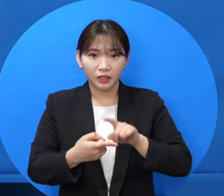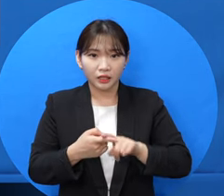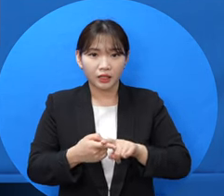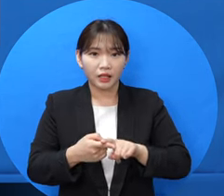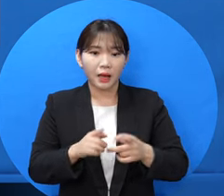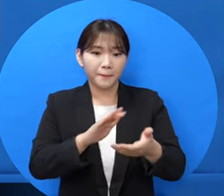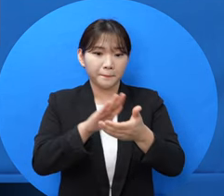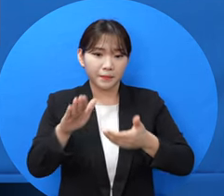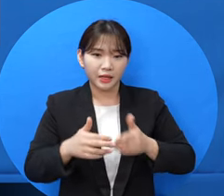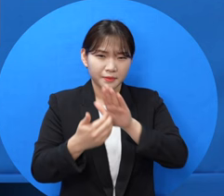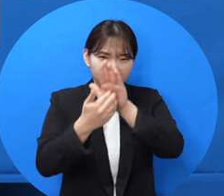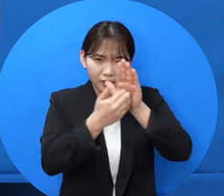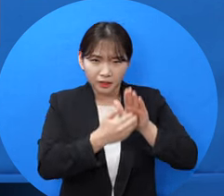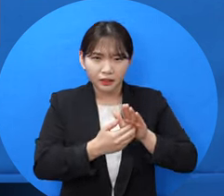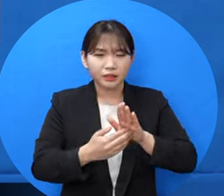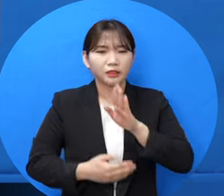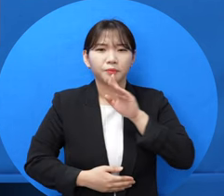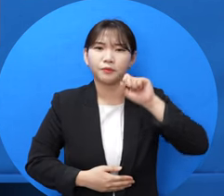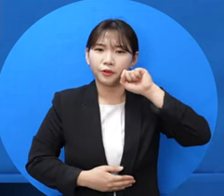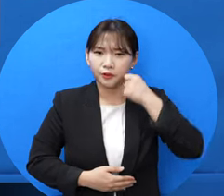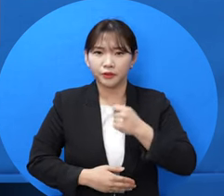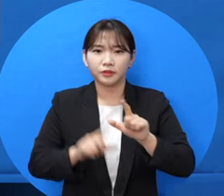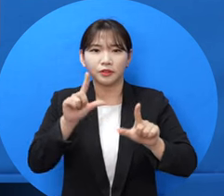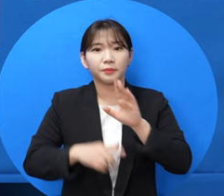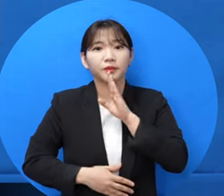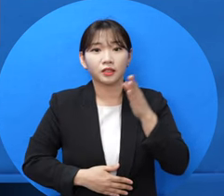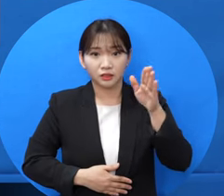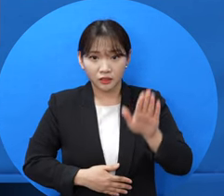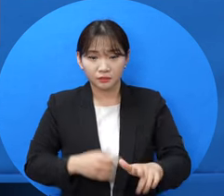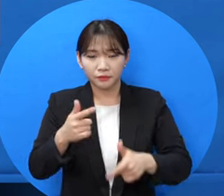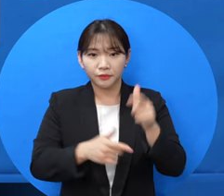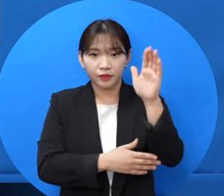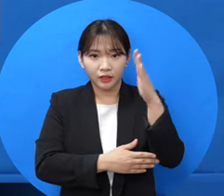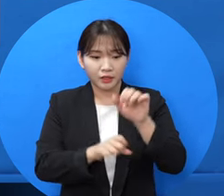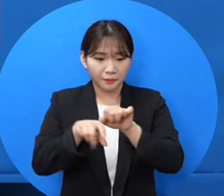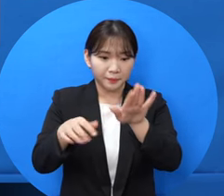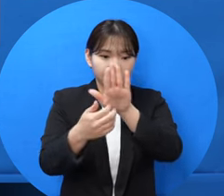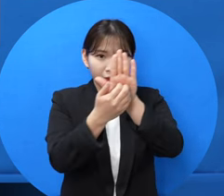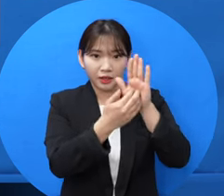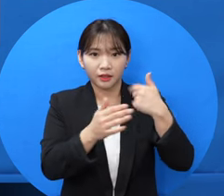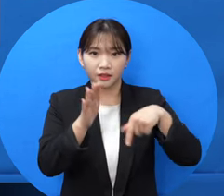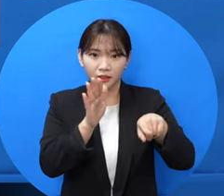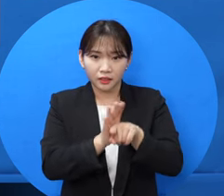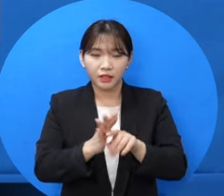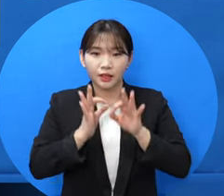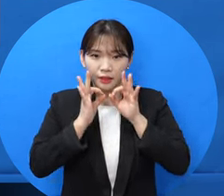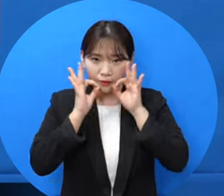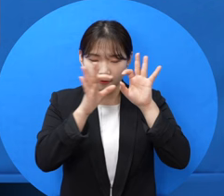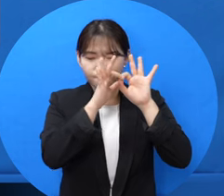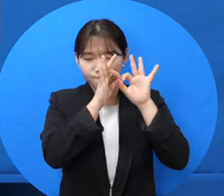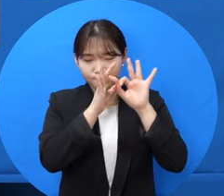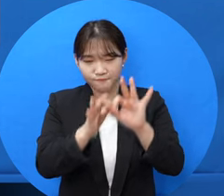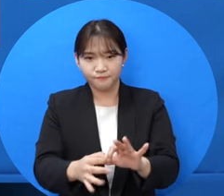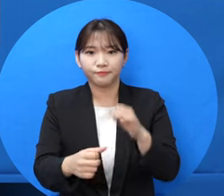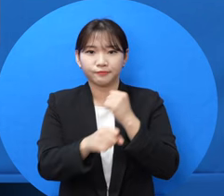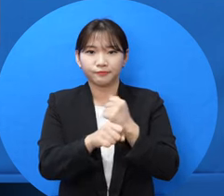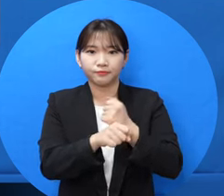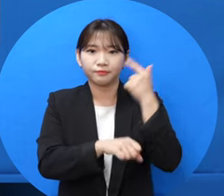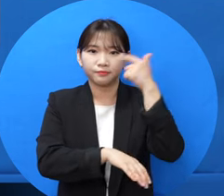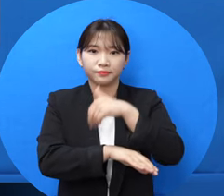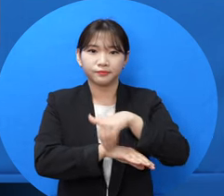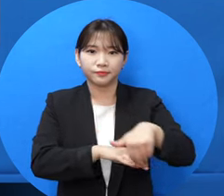대한 선제 대응 이 대단히 어려운 상황이지만 우리시는 확산 방지를 위한 노력을 중단 없이